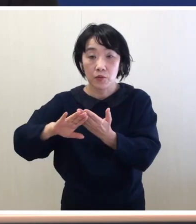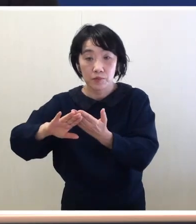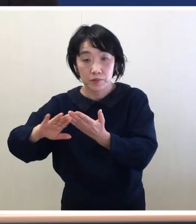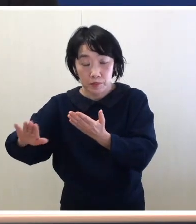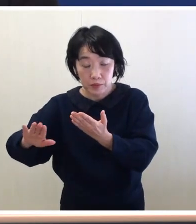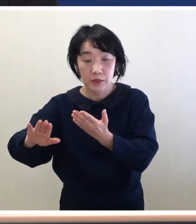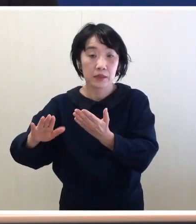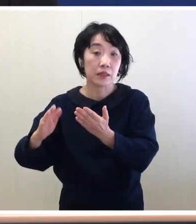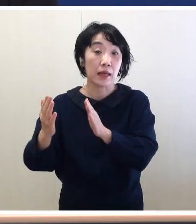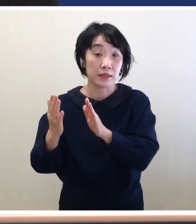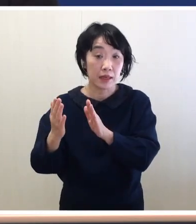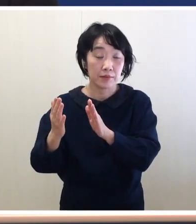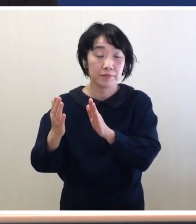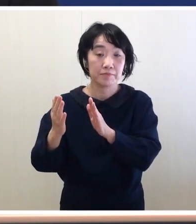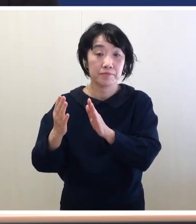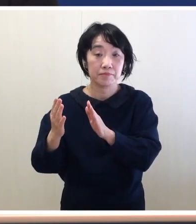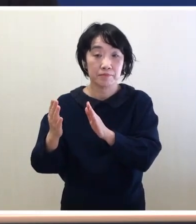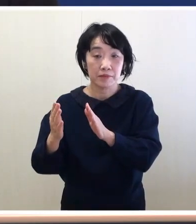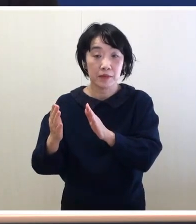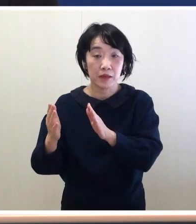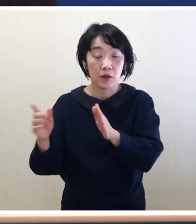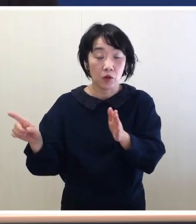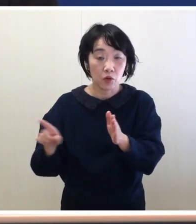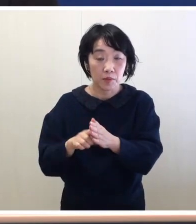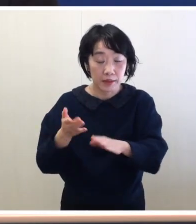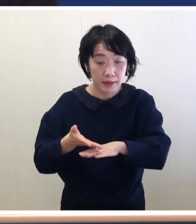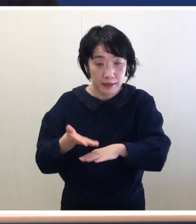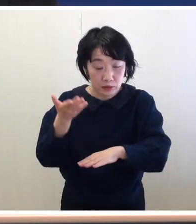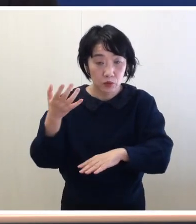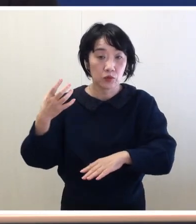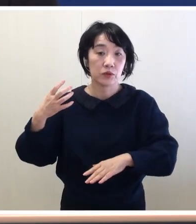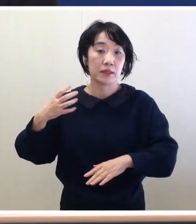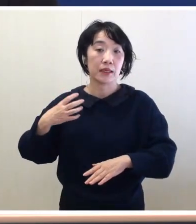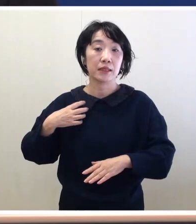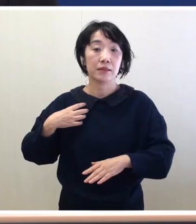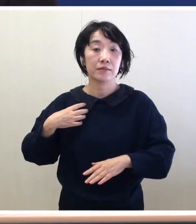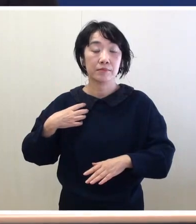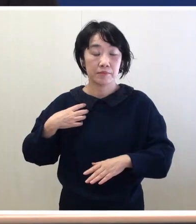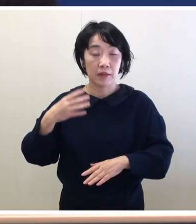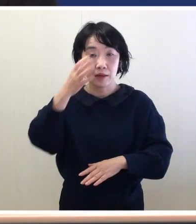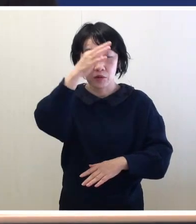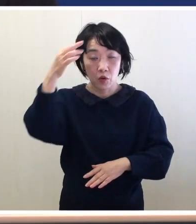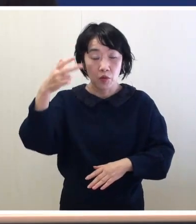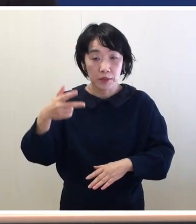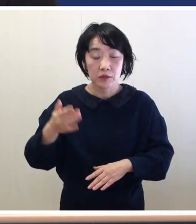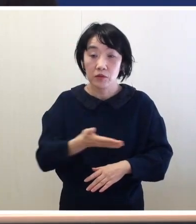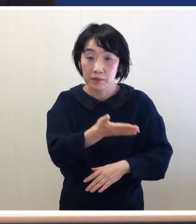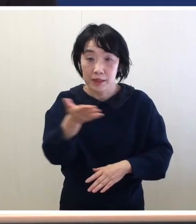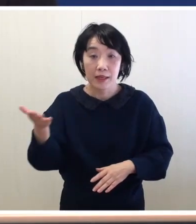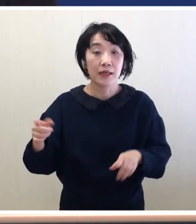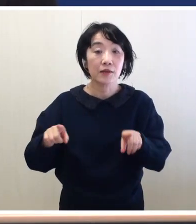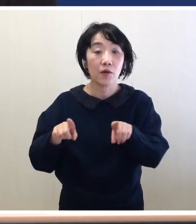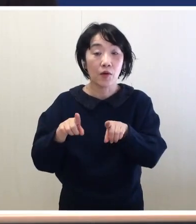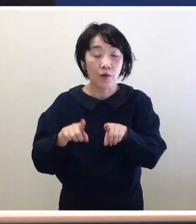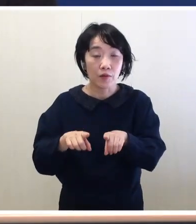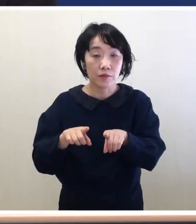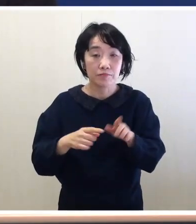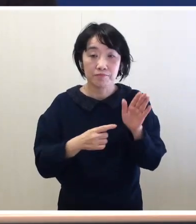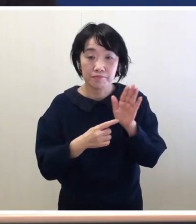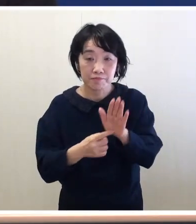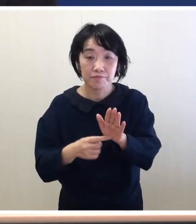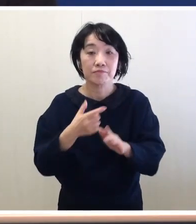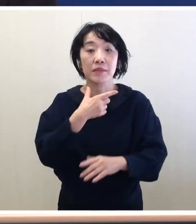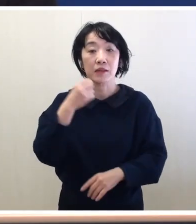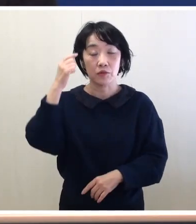ではなく学外に対しても今まで以上の責任を神戸市の皆様と一緒